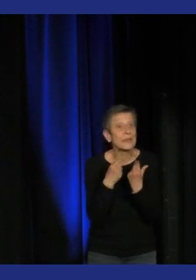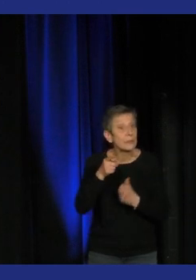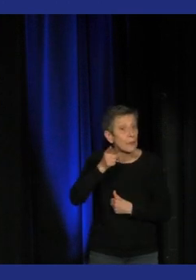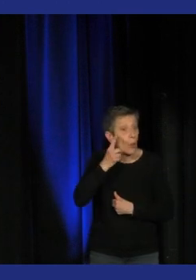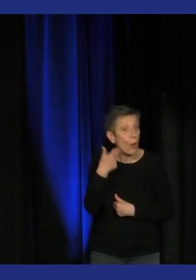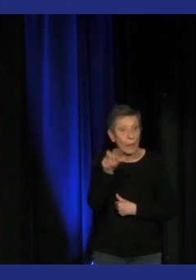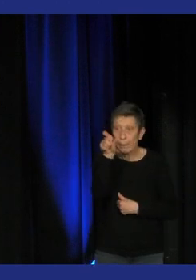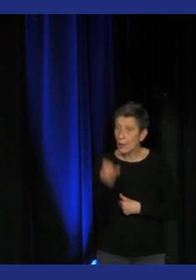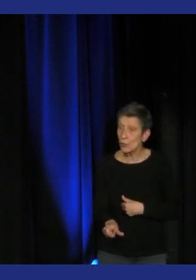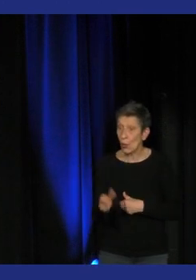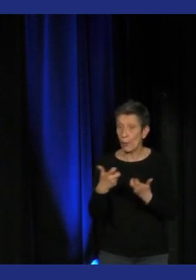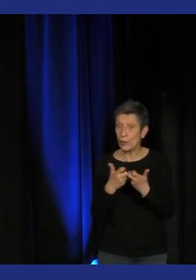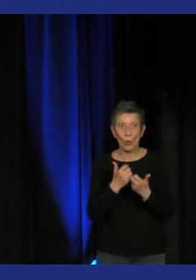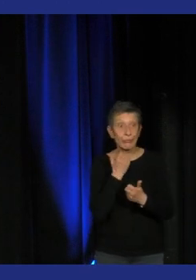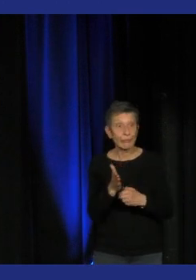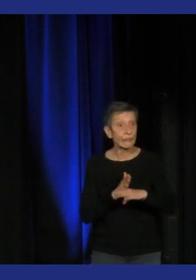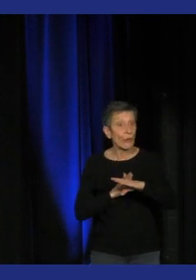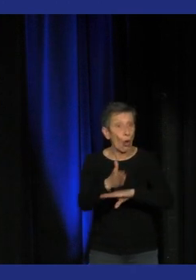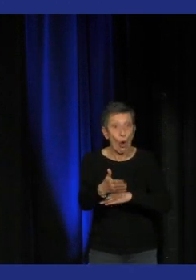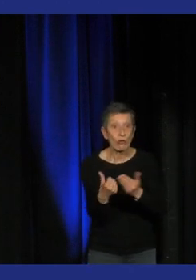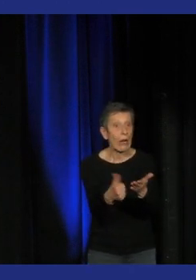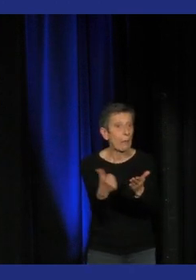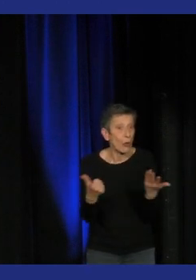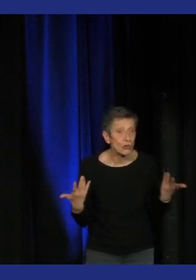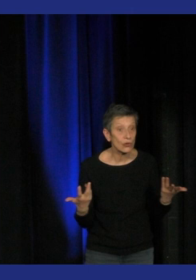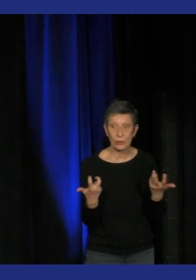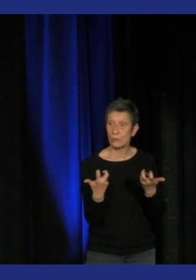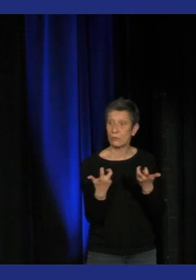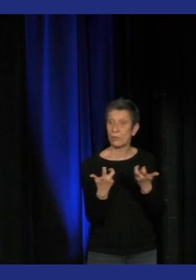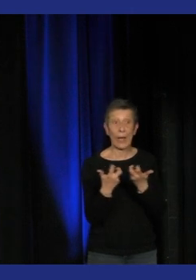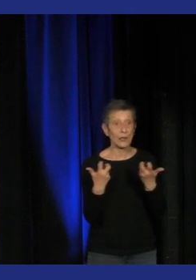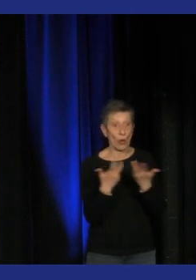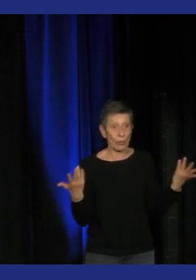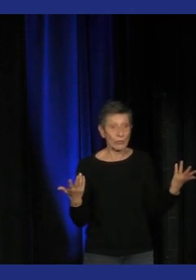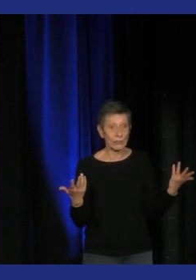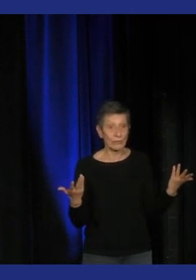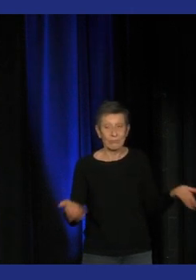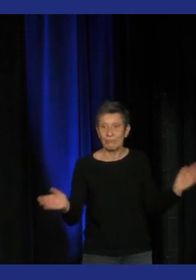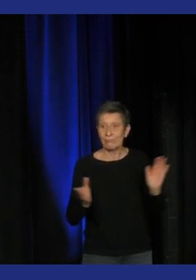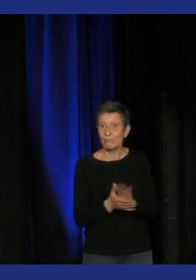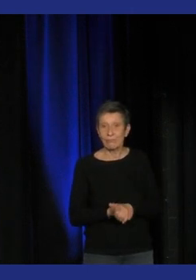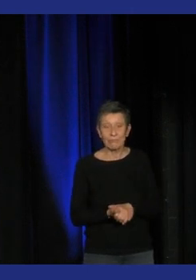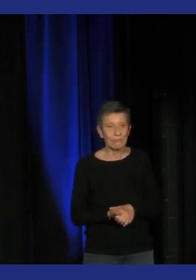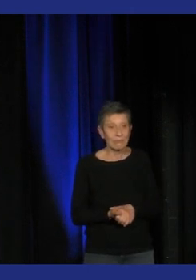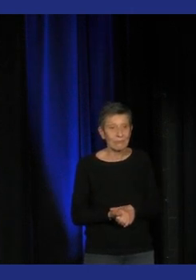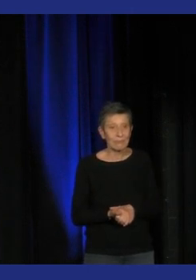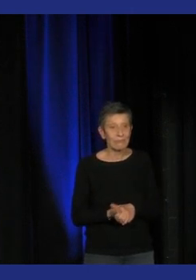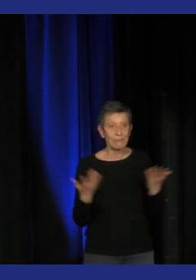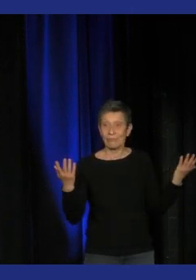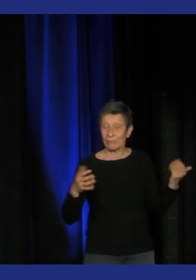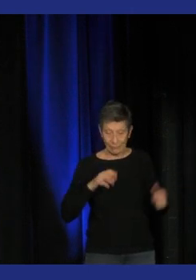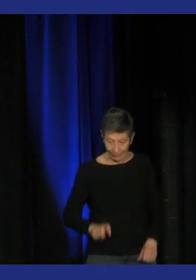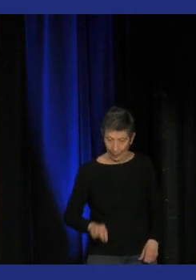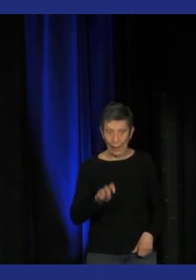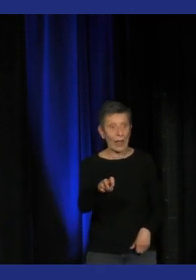personne ne peut pas rentrer, par exemple, dans un bureau de poste en bas des marches elle est devant un bureau de poste, il y a des